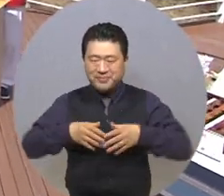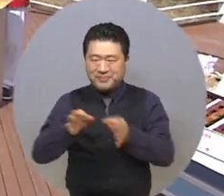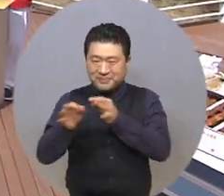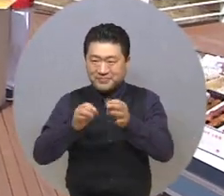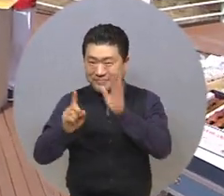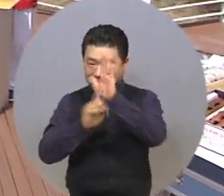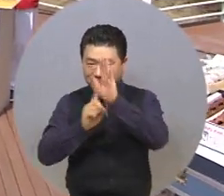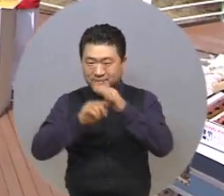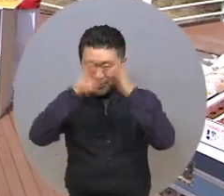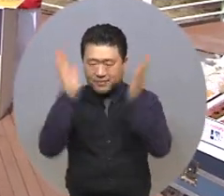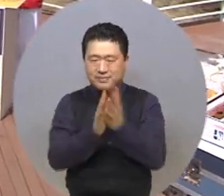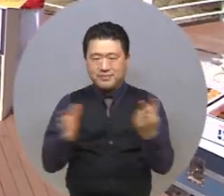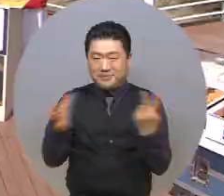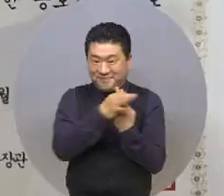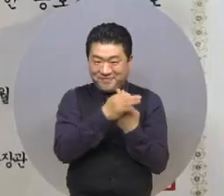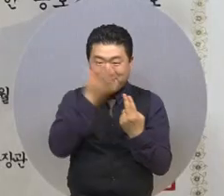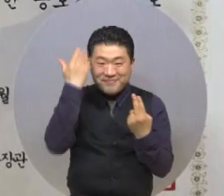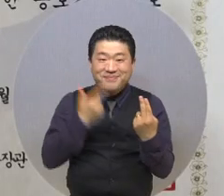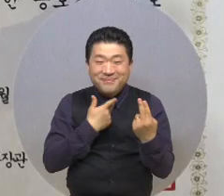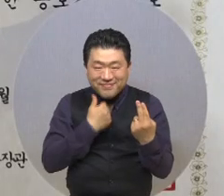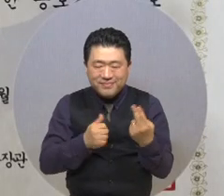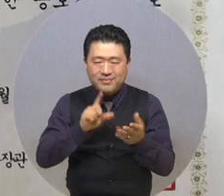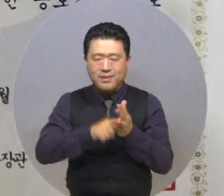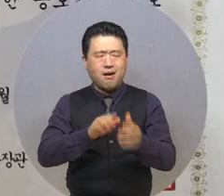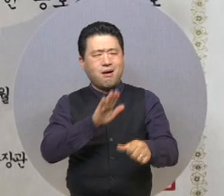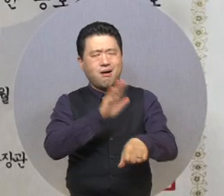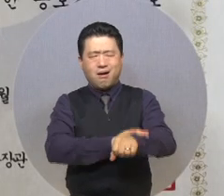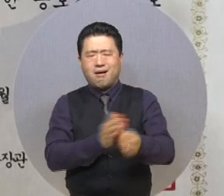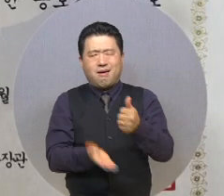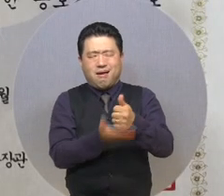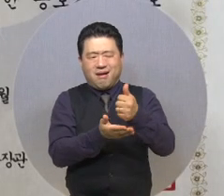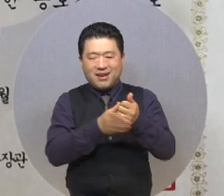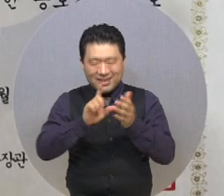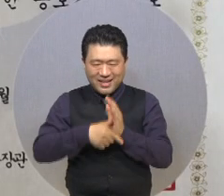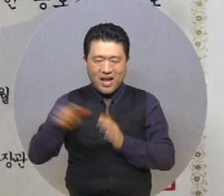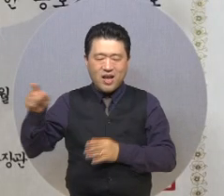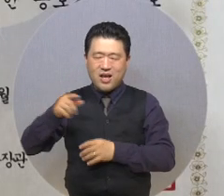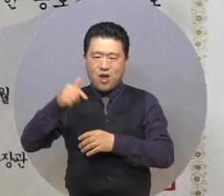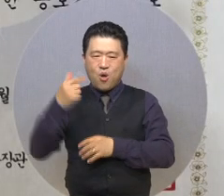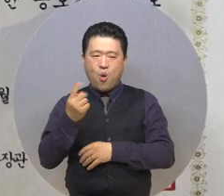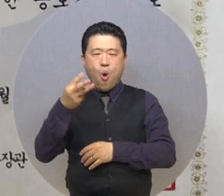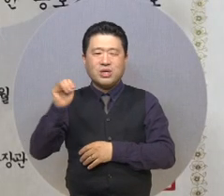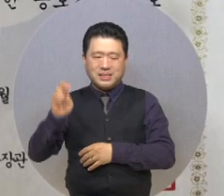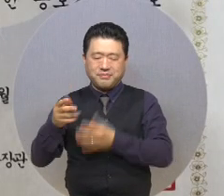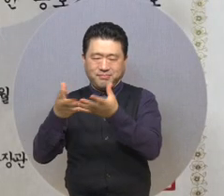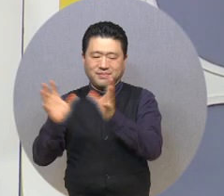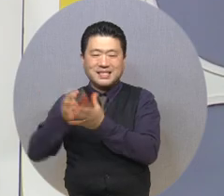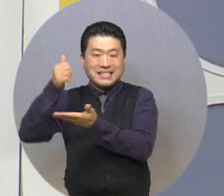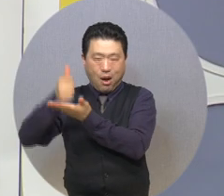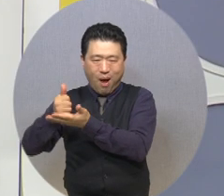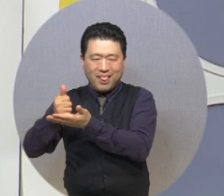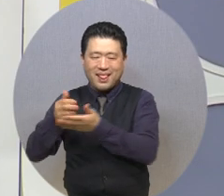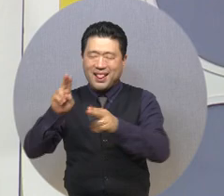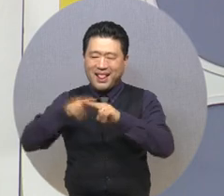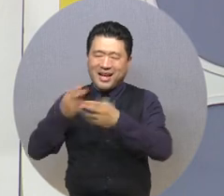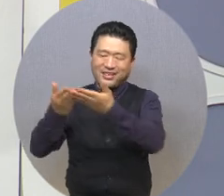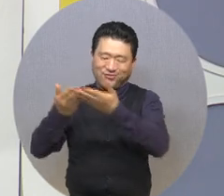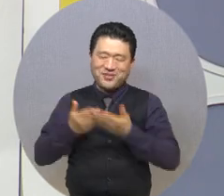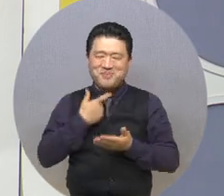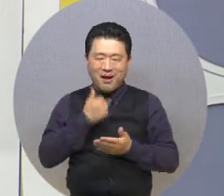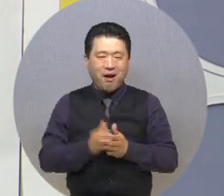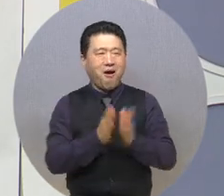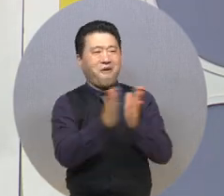우리가 방송을 했었잖아요. 네, 그래서 네. 잘했다고 농림축산식품부 장관님께서 상 주셨죠?